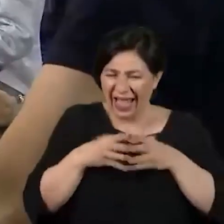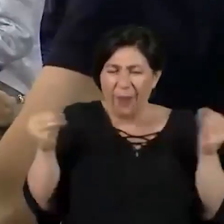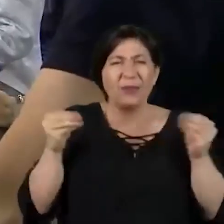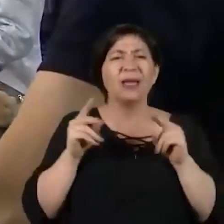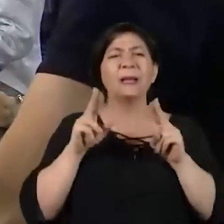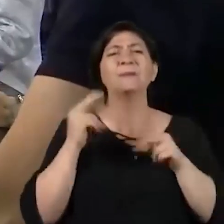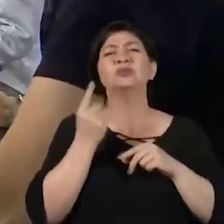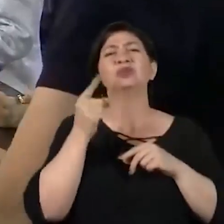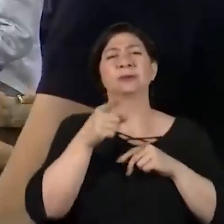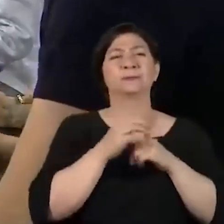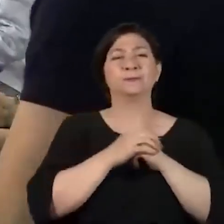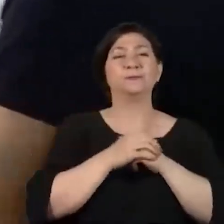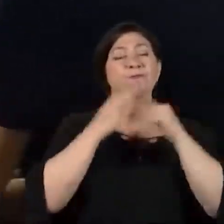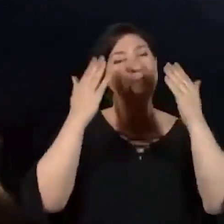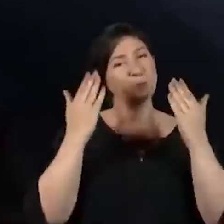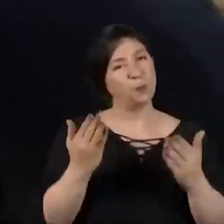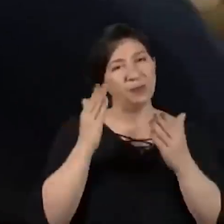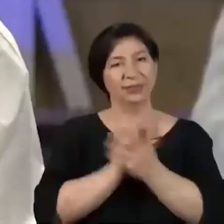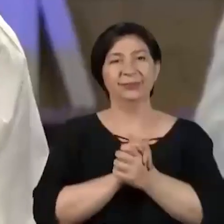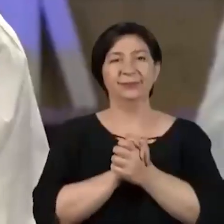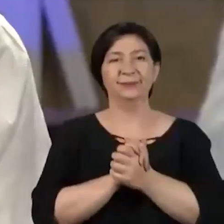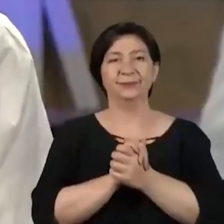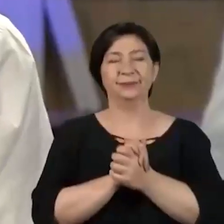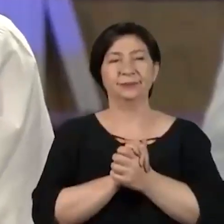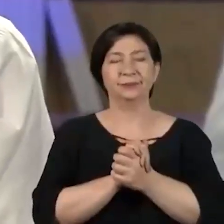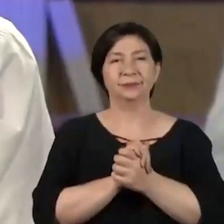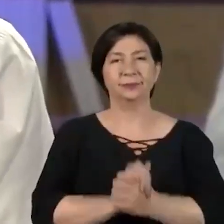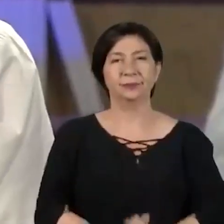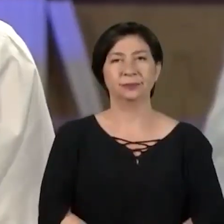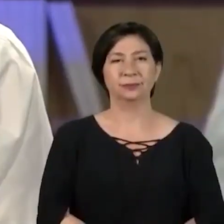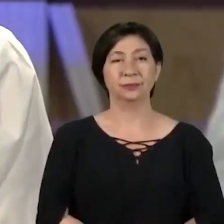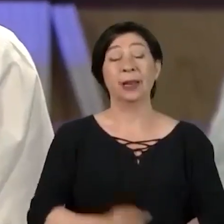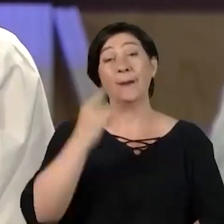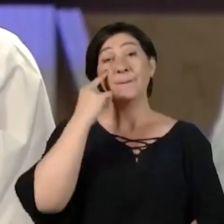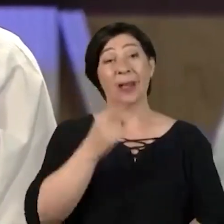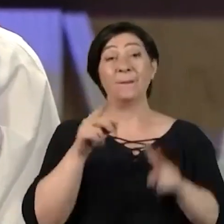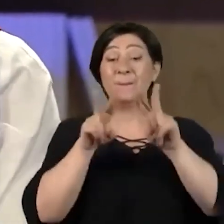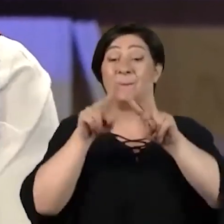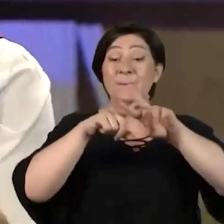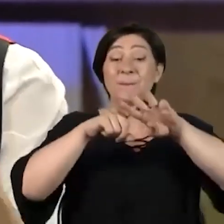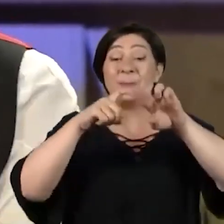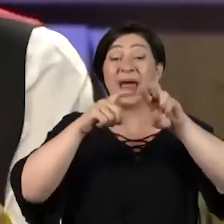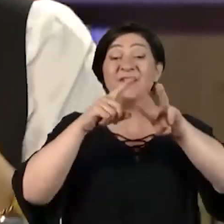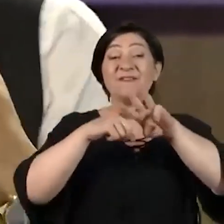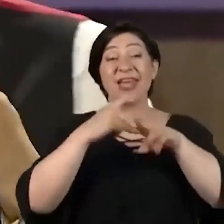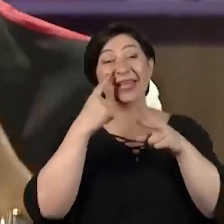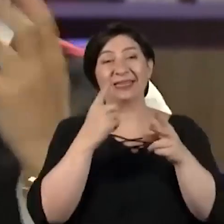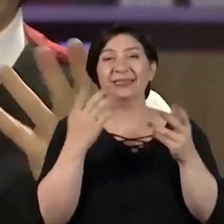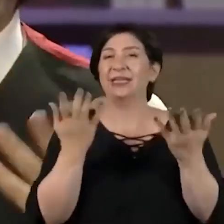yok etmek gibi bir şey. Peki. Şimdi hemen bakalım Merve'ye dönelim. Merve'ciğim, ne